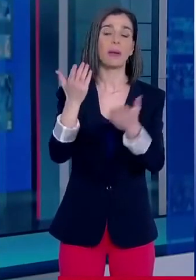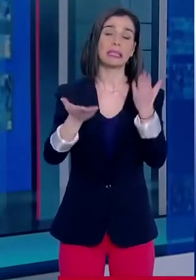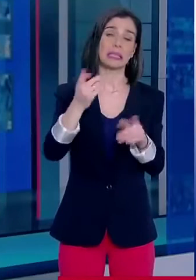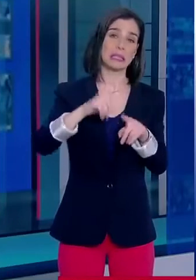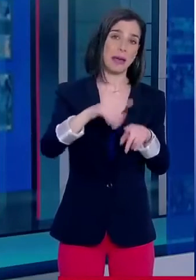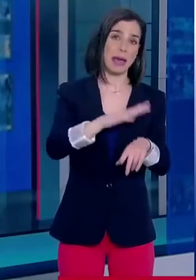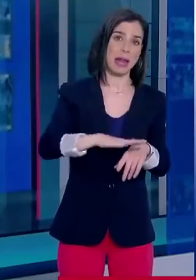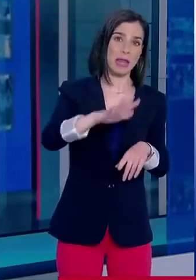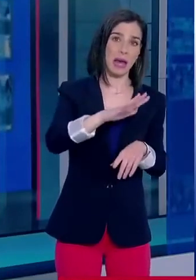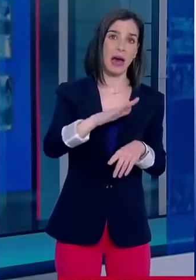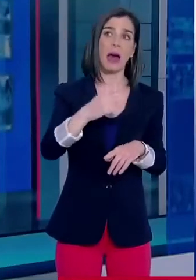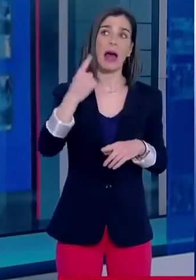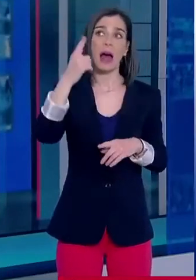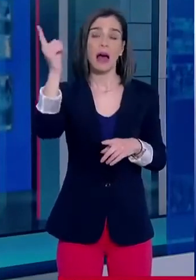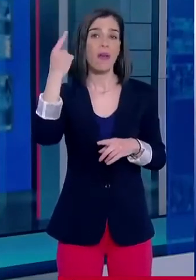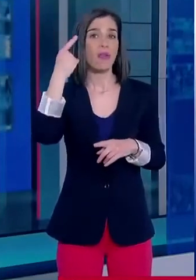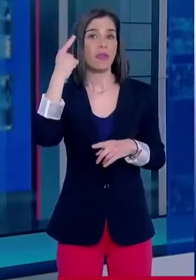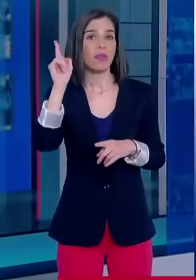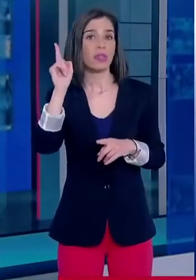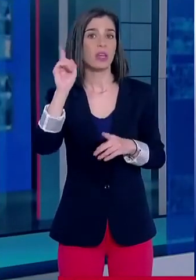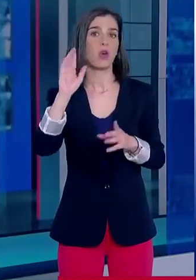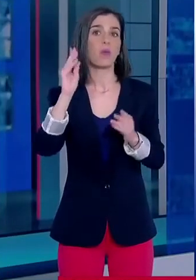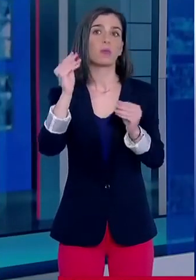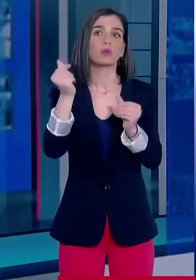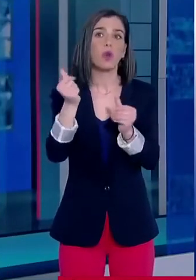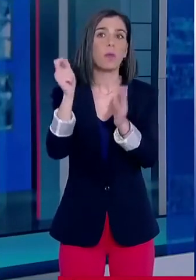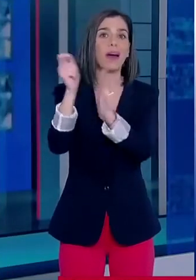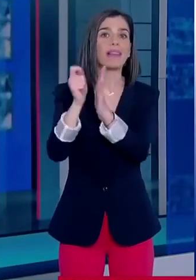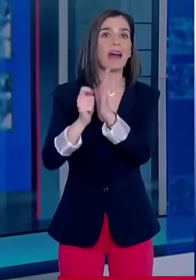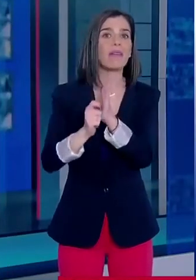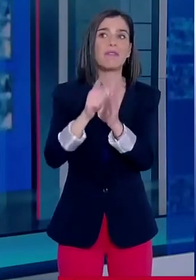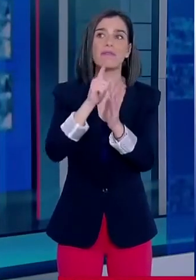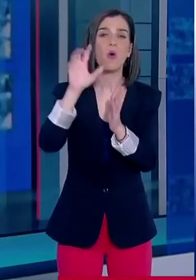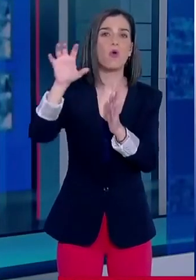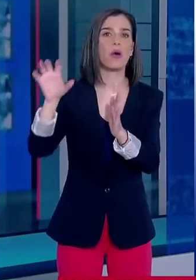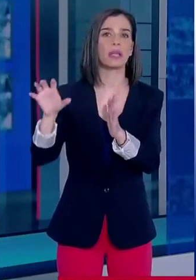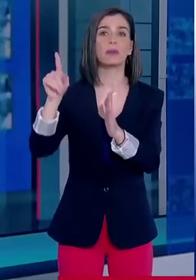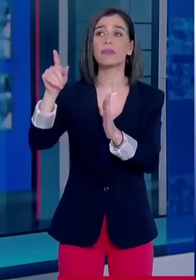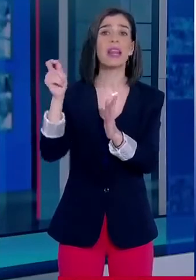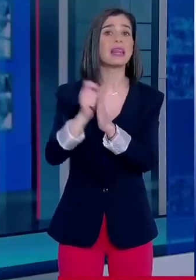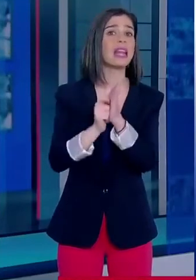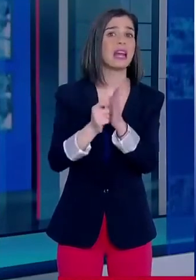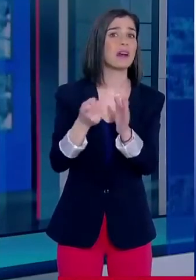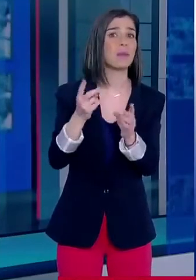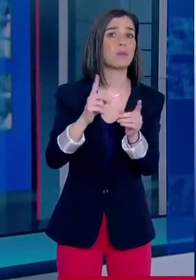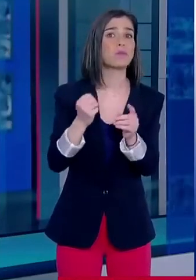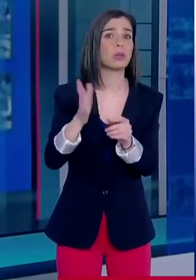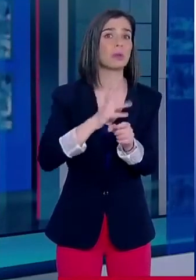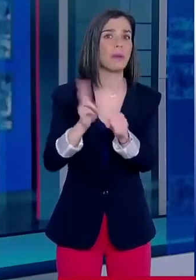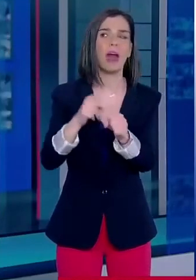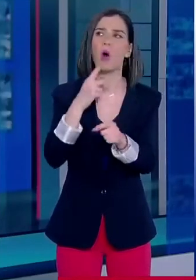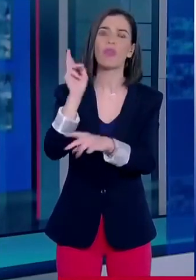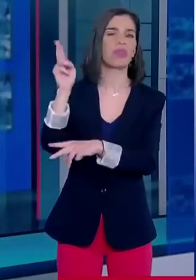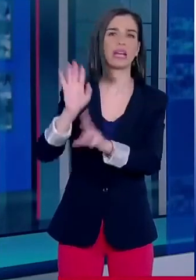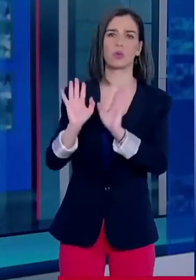την Ελλάδα, χωρίς να γνωρίζουν την όλη επιστημονική καταγραφή που γίνεται σε αυτές τις χώρες, οι οποίες δεν καταγράφουν τους θανάτους. Δεν κατηγορώ